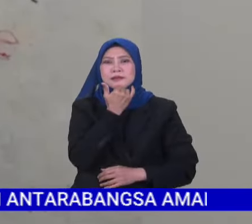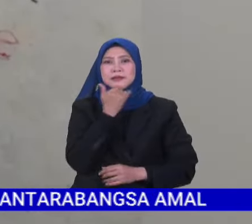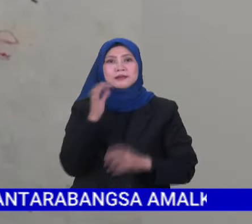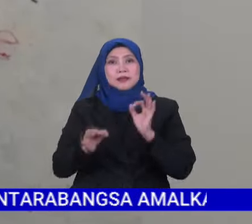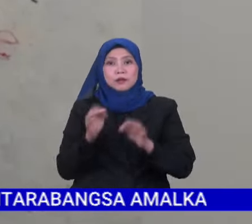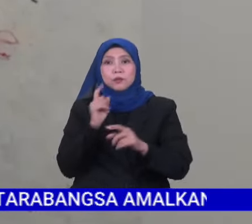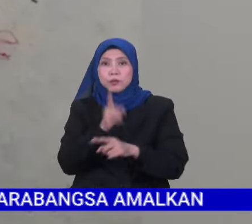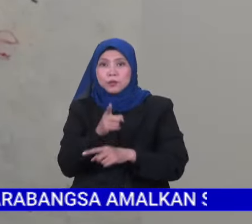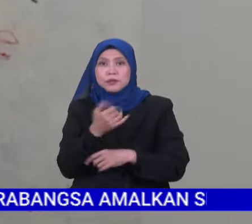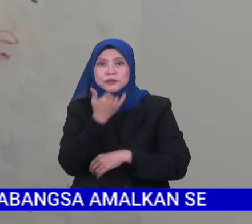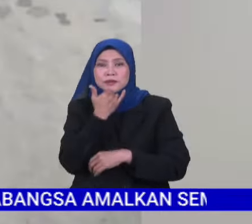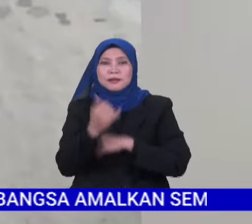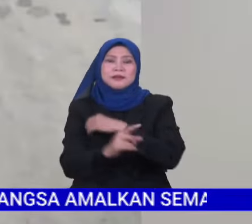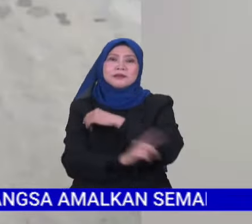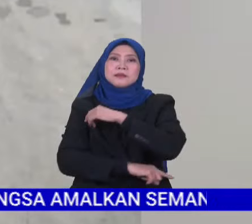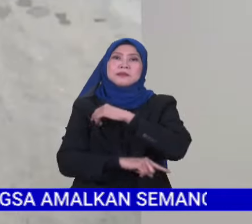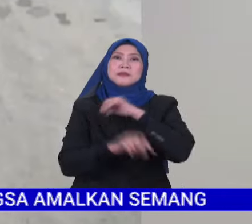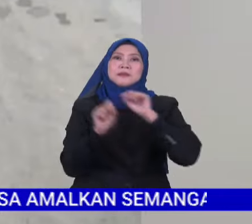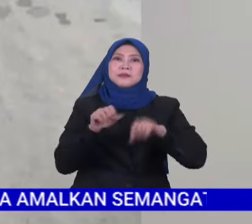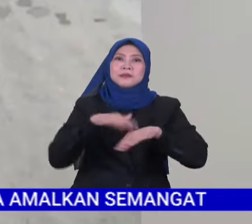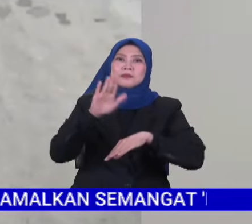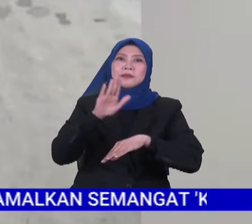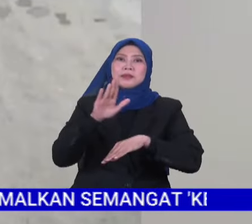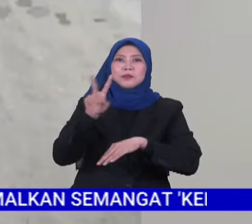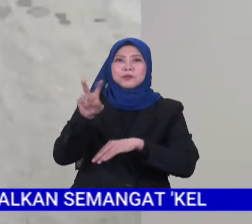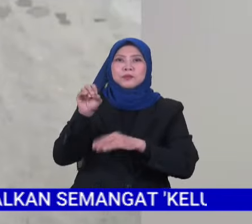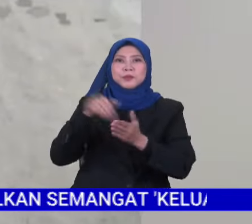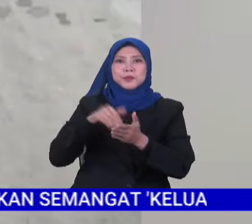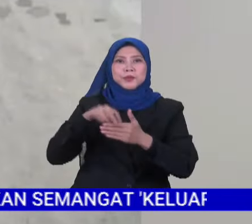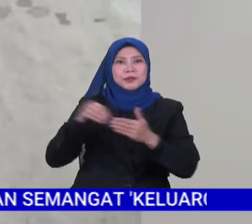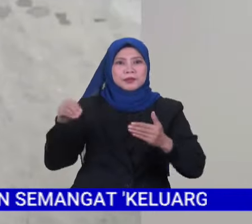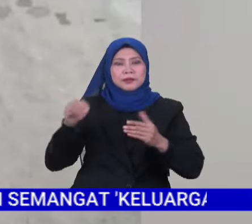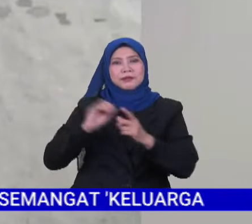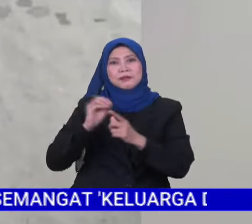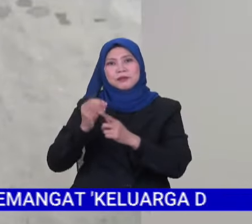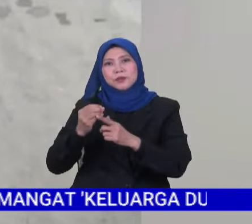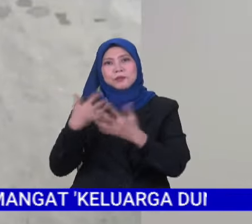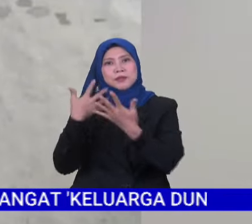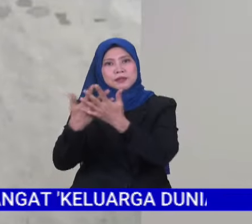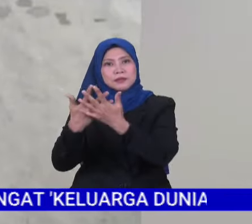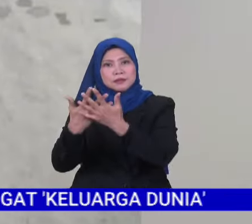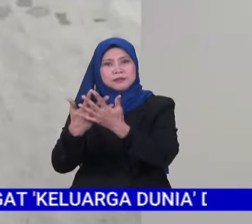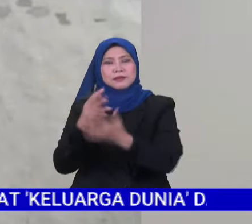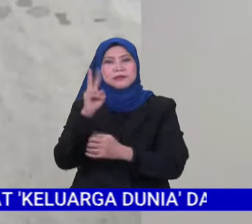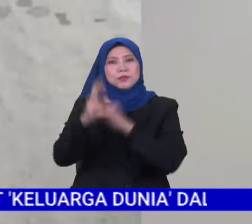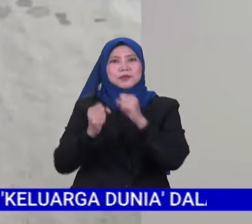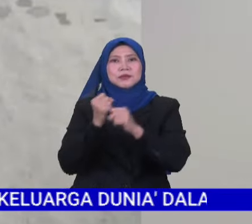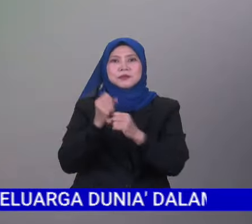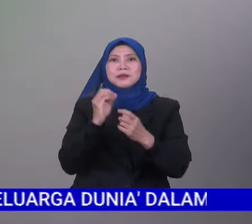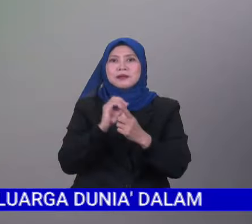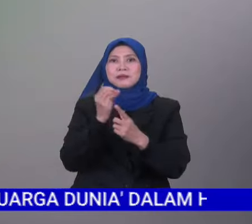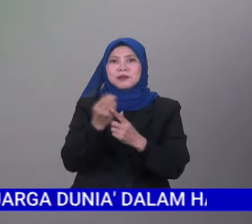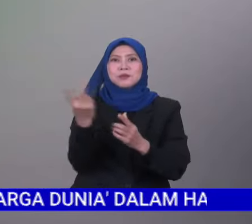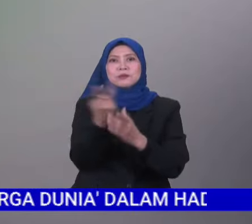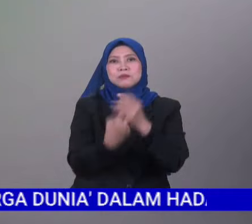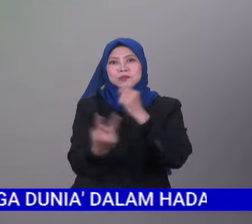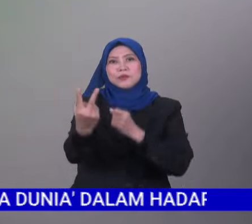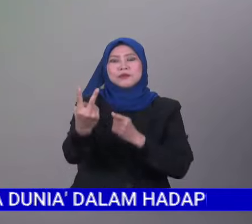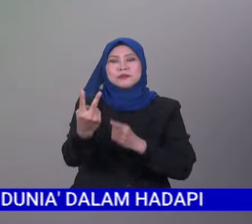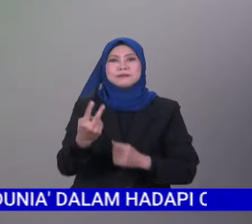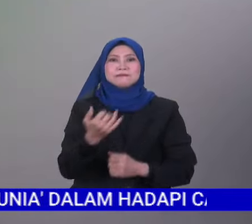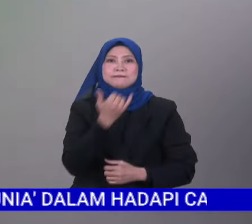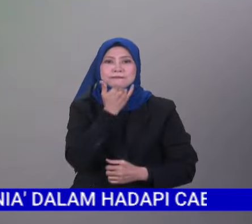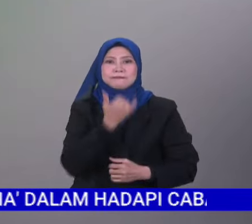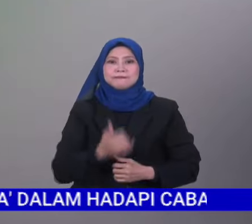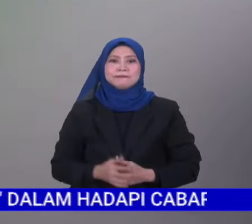sampai kesalahan boleh didenda tidak melebih 20.000 digigit atau penjaga tidak lebih 2 tahun atau kedua-duanya